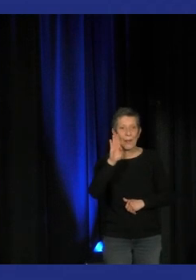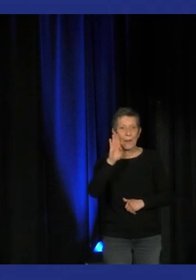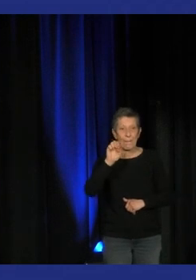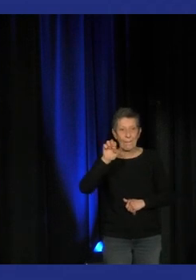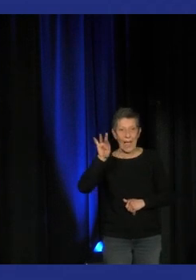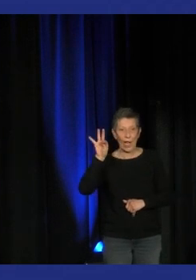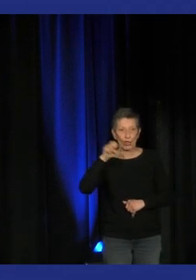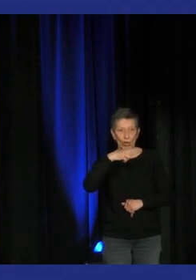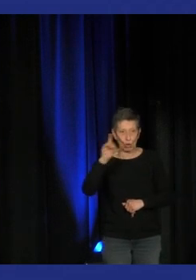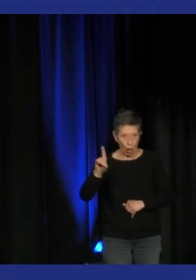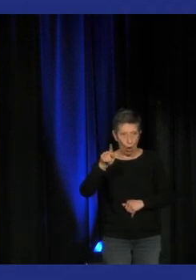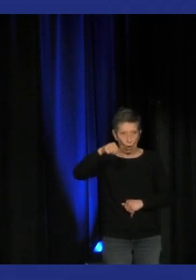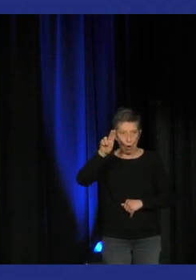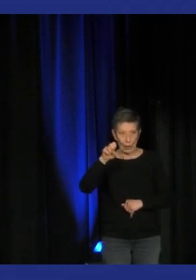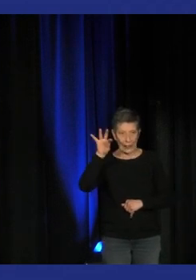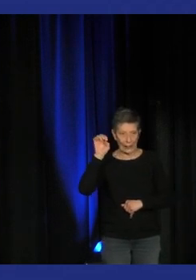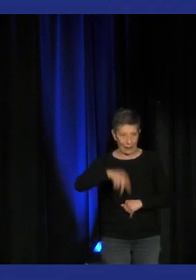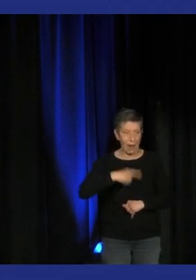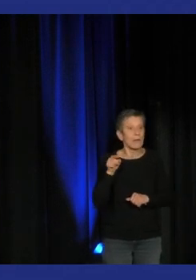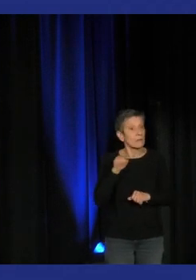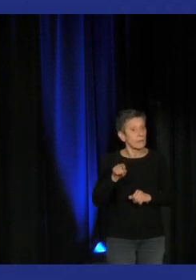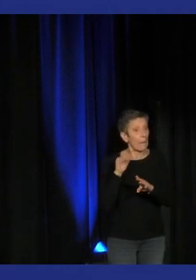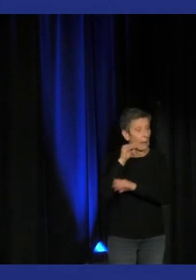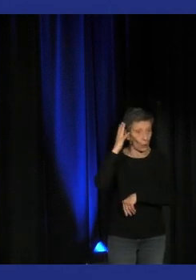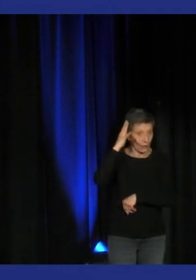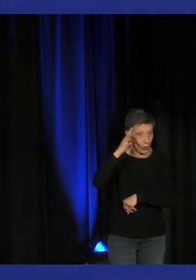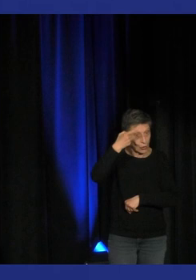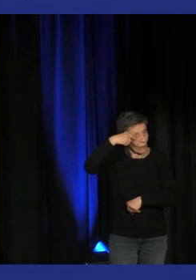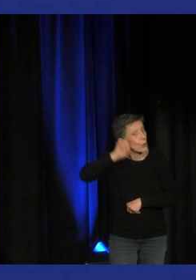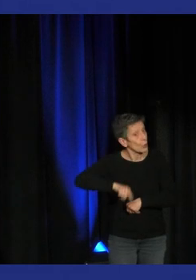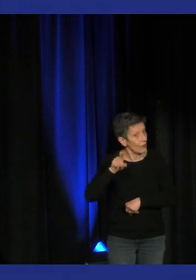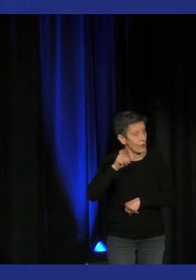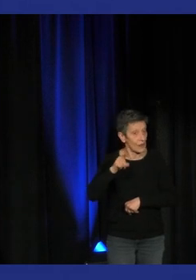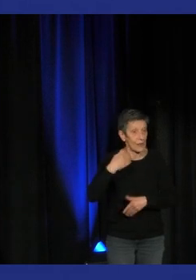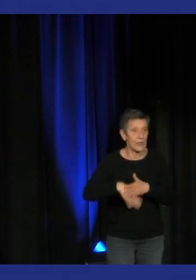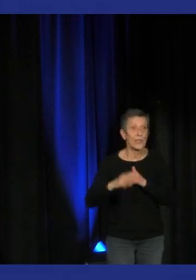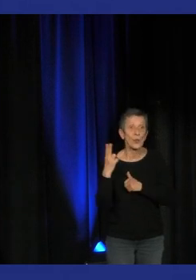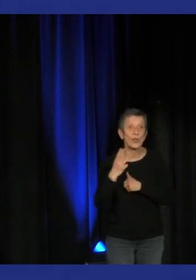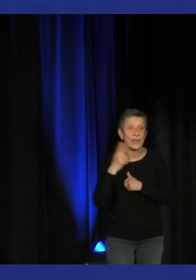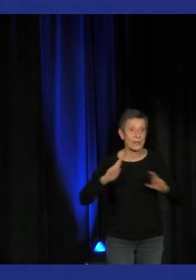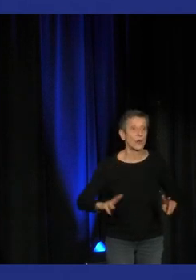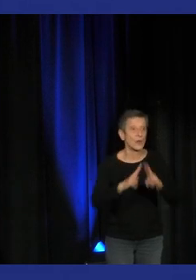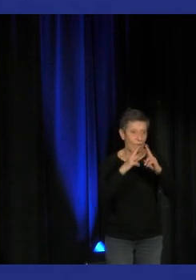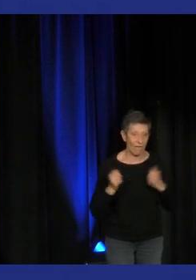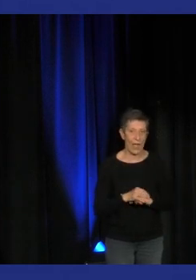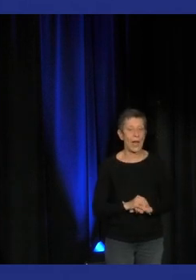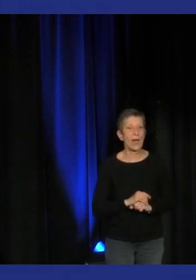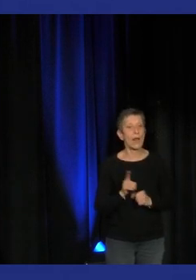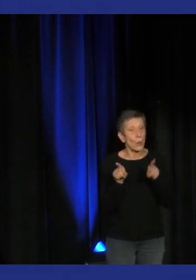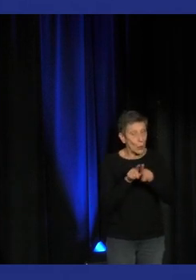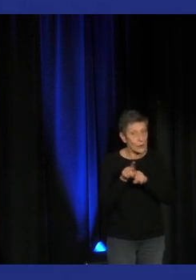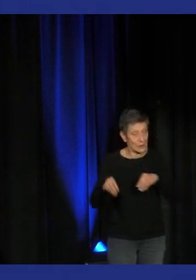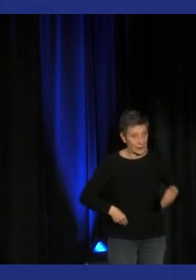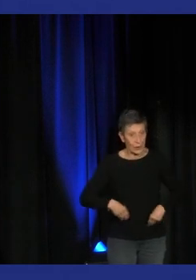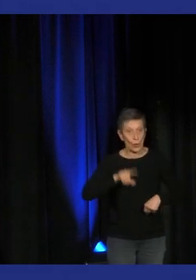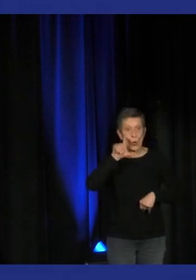est à ma droite, donc qui est maître de conférence en philosophie à l'université Gustave Eiffel. Vous êtes également directeur du